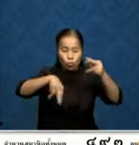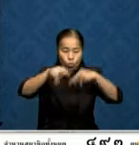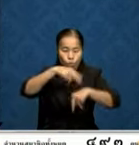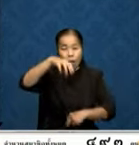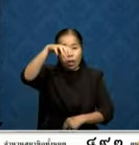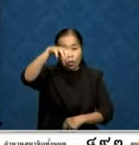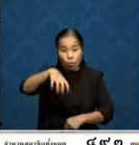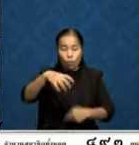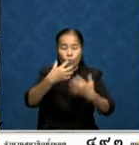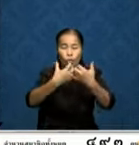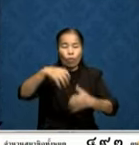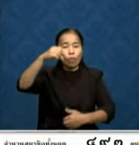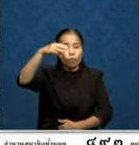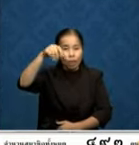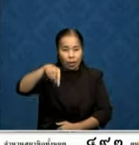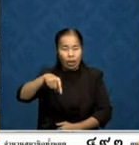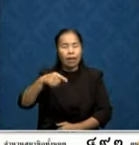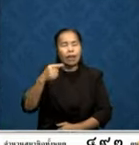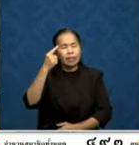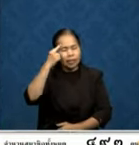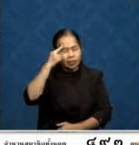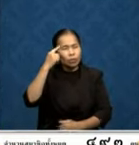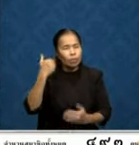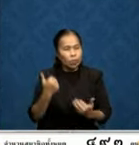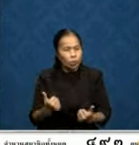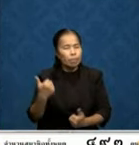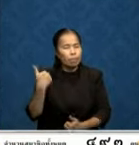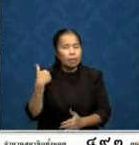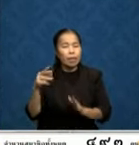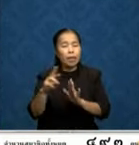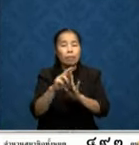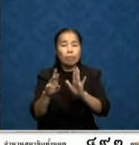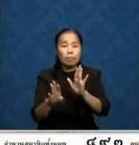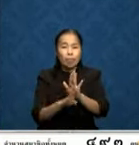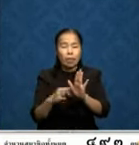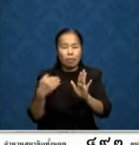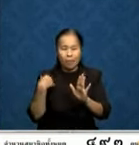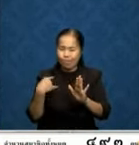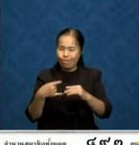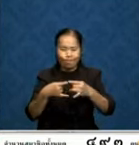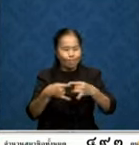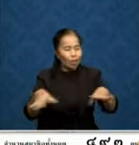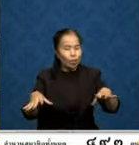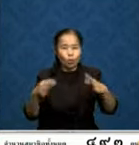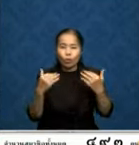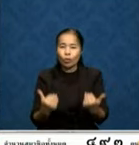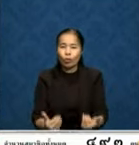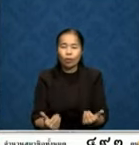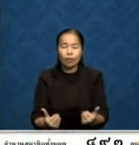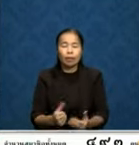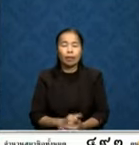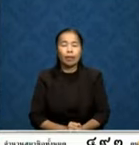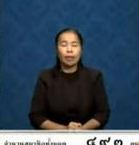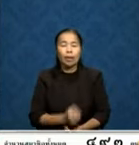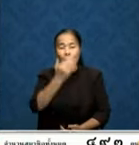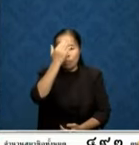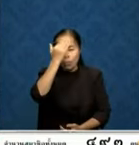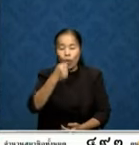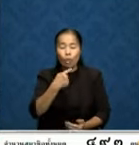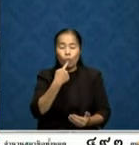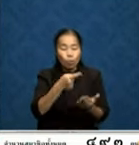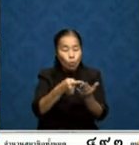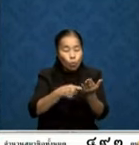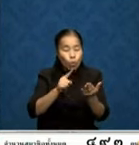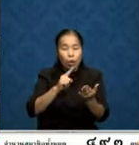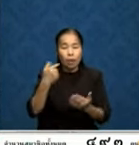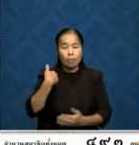ครับปัจจุบันผมคิดว่ามันมีเรื่องของกฎระเบียบที่ไม่สอดคล้องกับความเป็นจริงอยู่ก็คือท่านบอกว่ามีโรง